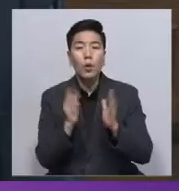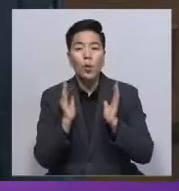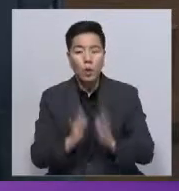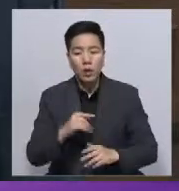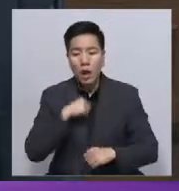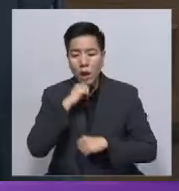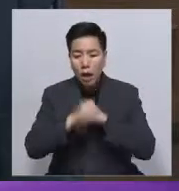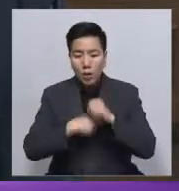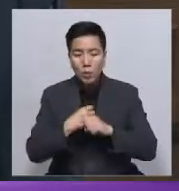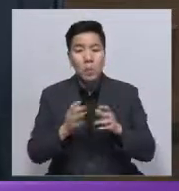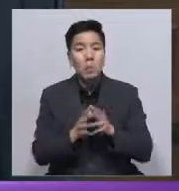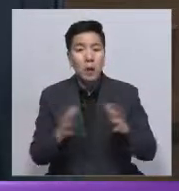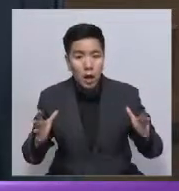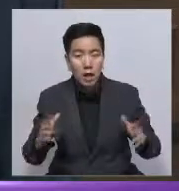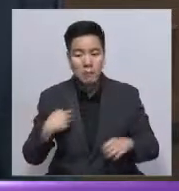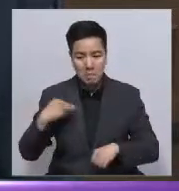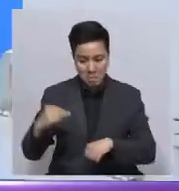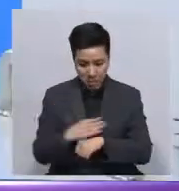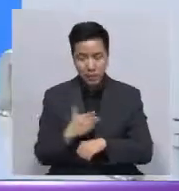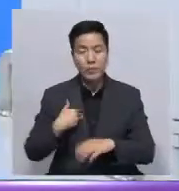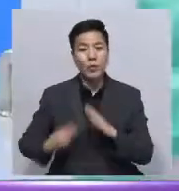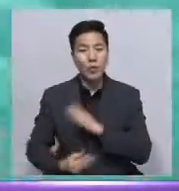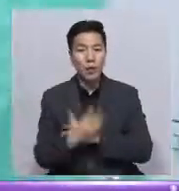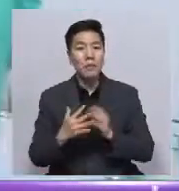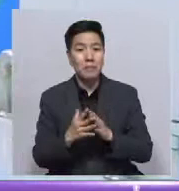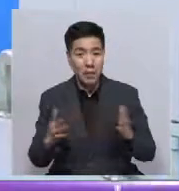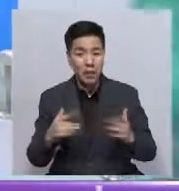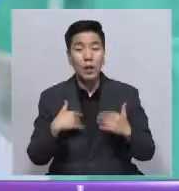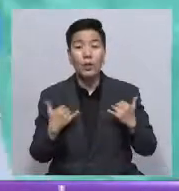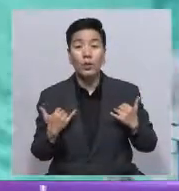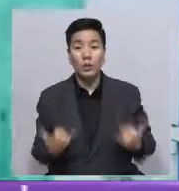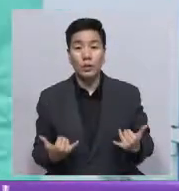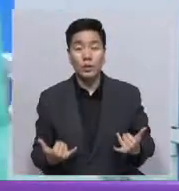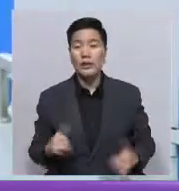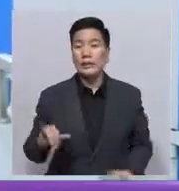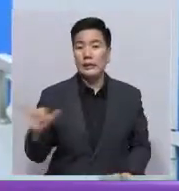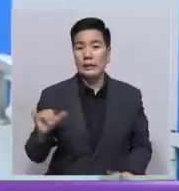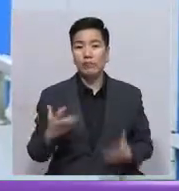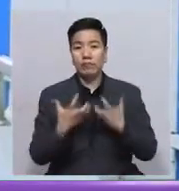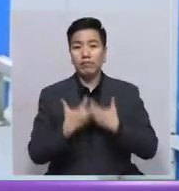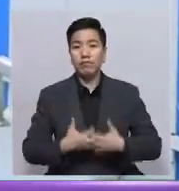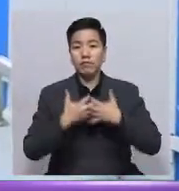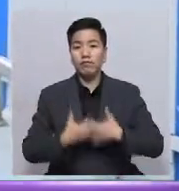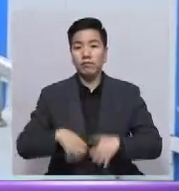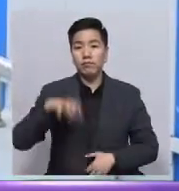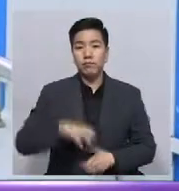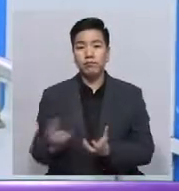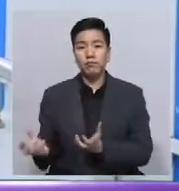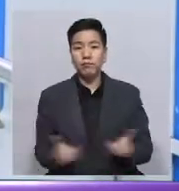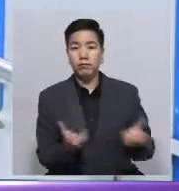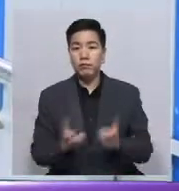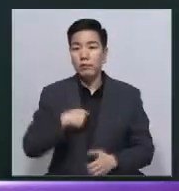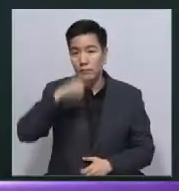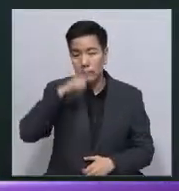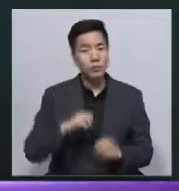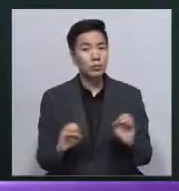มีอายุยืนยาวขึ้นก็มีโอกาสที่จะเป็นมะเร็งมากขึ้นเนื่องจากว่าปัจจุบันนี้ยังไม่มีโรงงานผลิตยามะเร็งในประเทศ